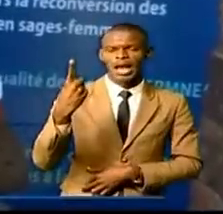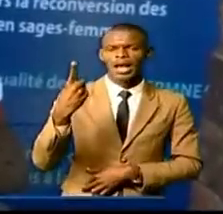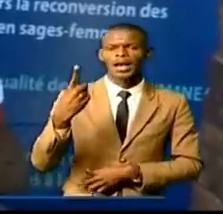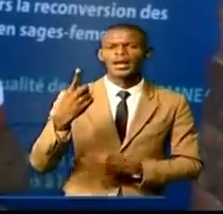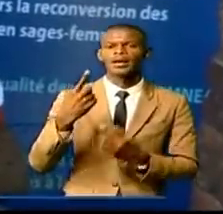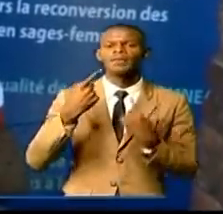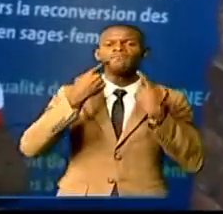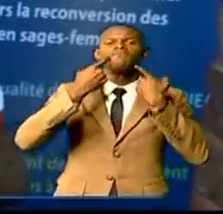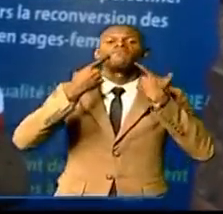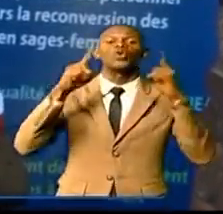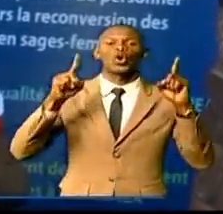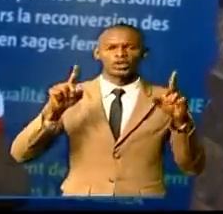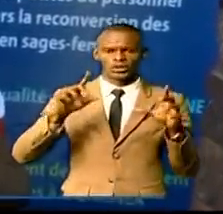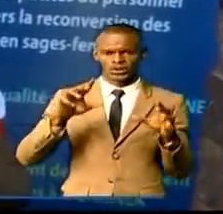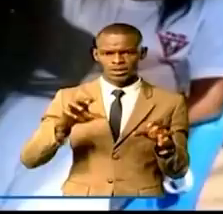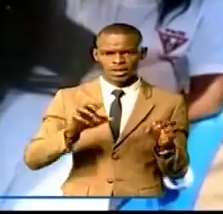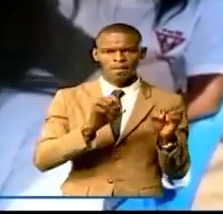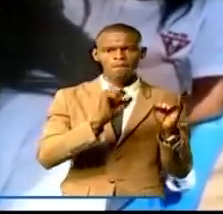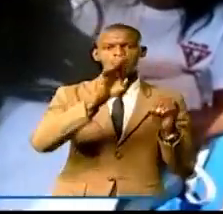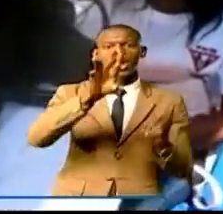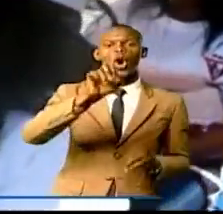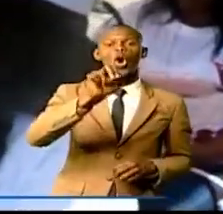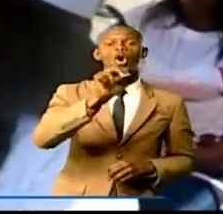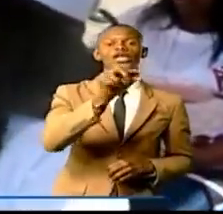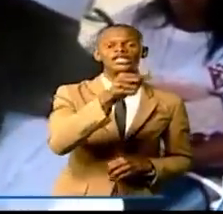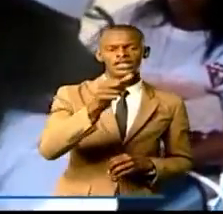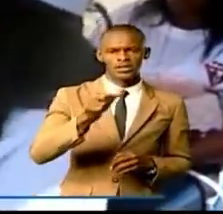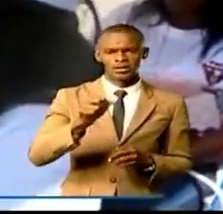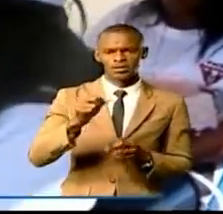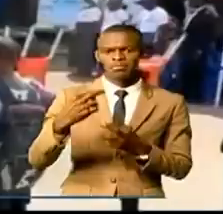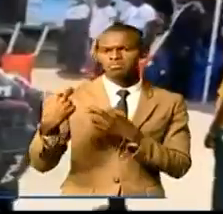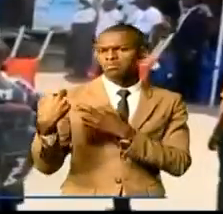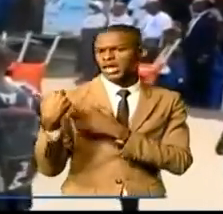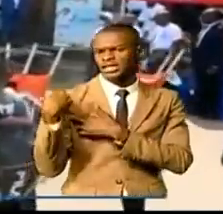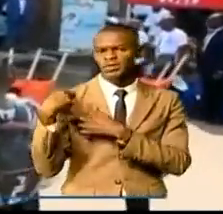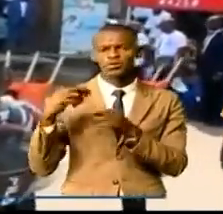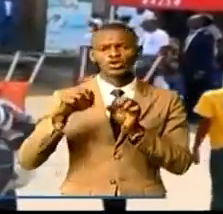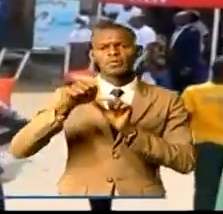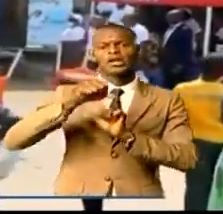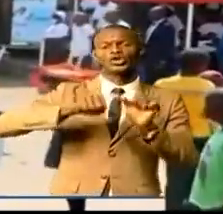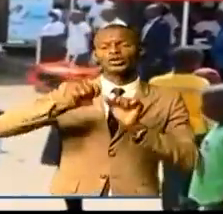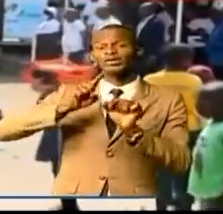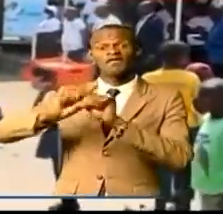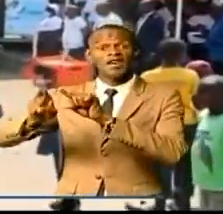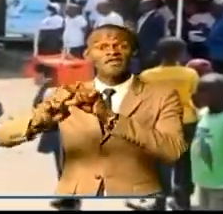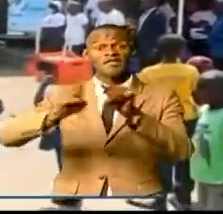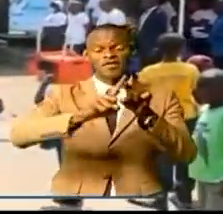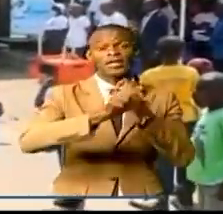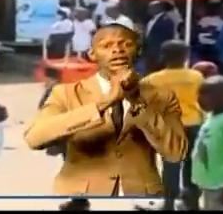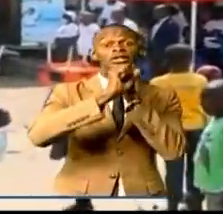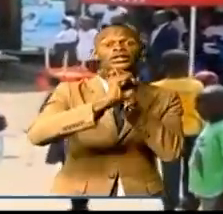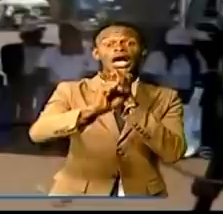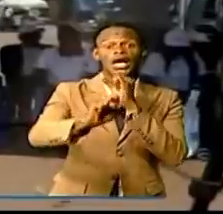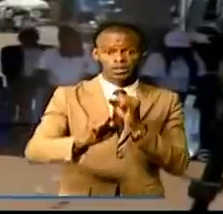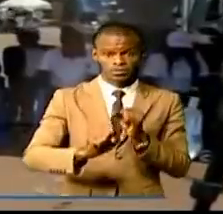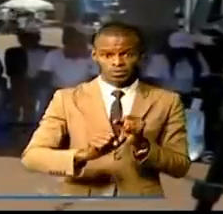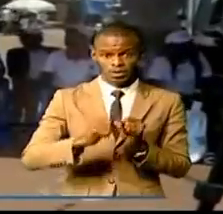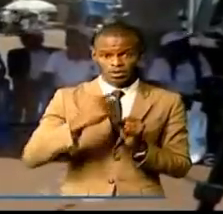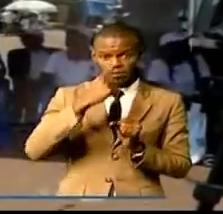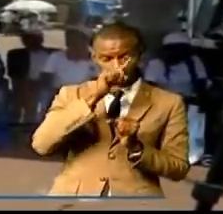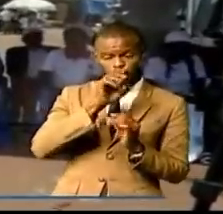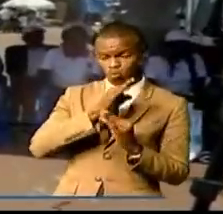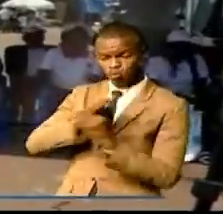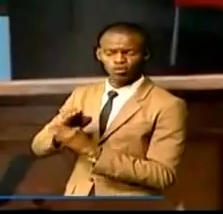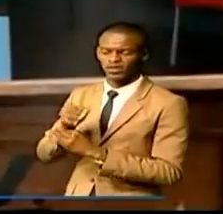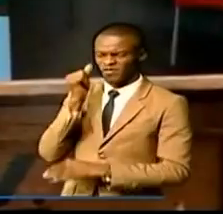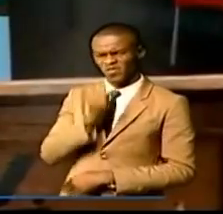opérateurs économiques, les prestataires sanitaires, bref tout le monde, à une mobilisation tous azimuts pour sauver la vie de nos filles, sœurs, tantes et